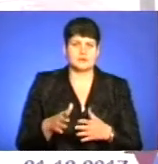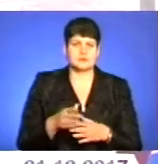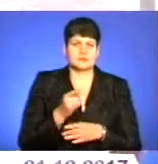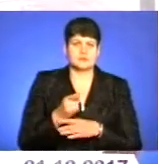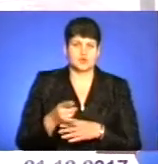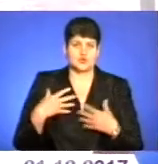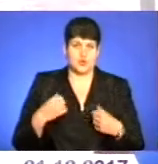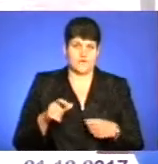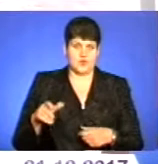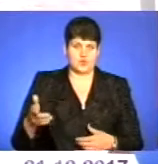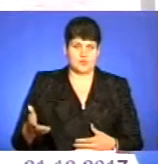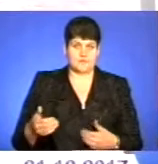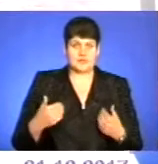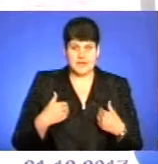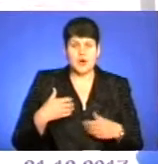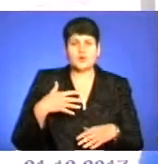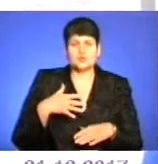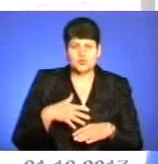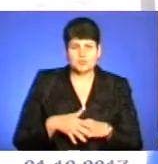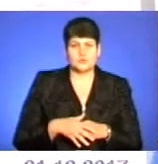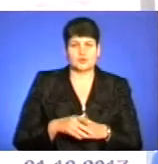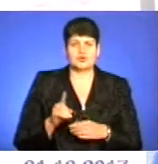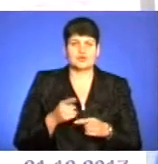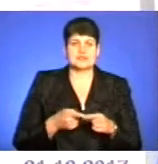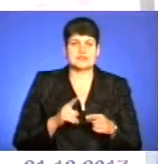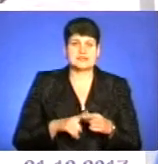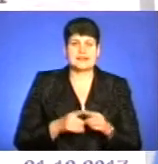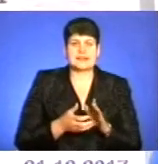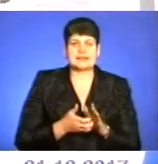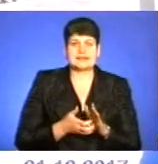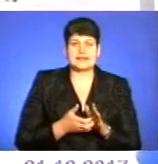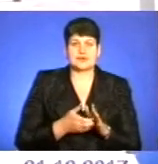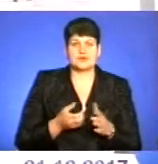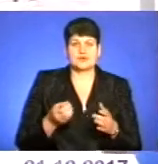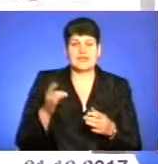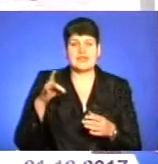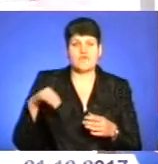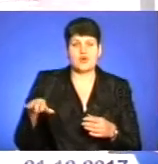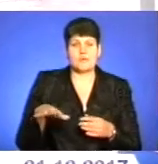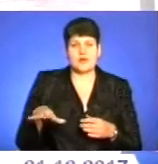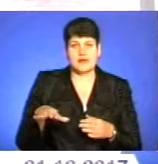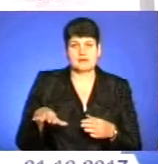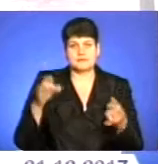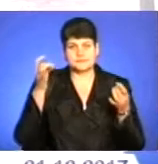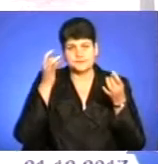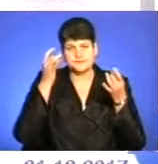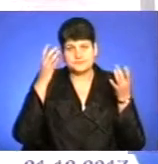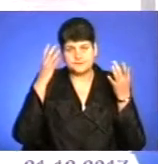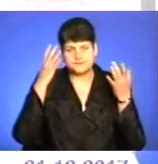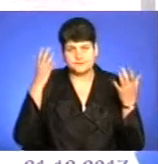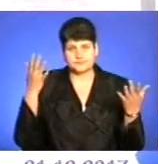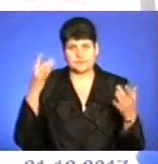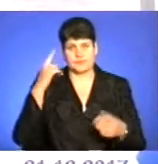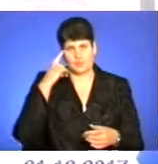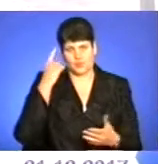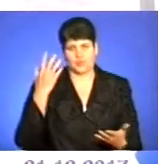люди здорові. Я розумію, що це, мабуть, нестача якоїсь європейської цивілізованої